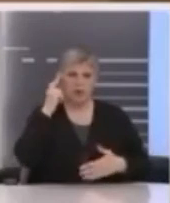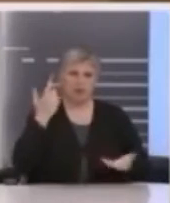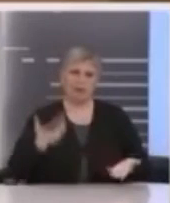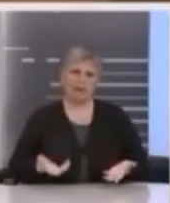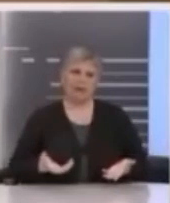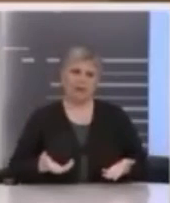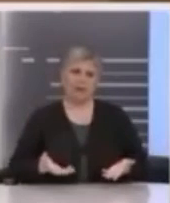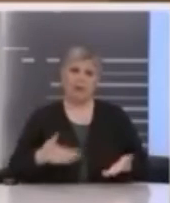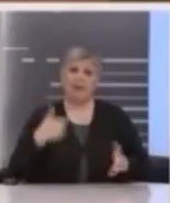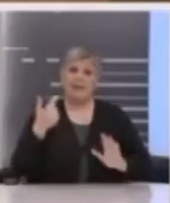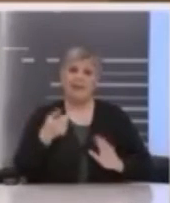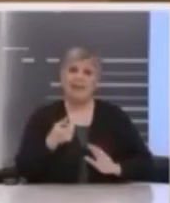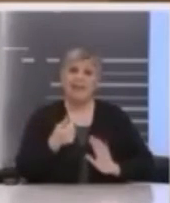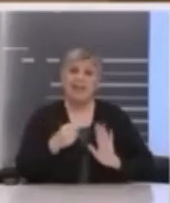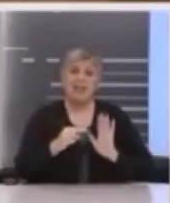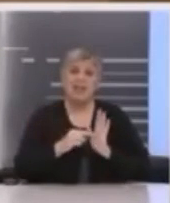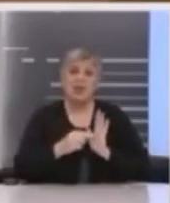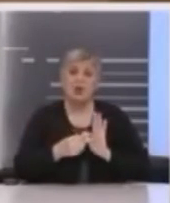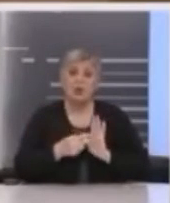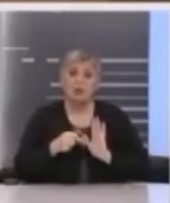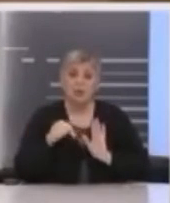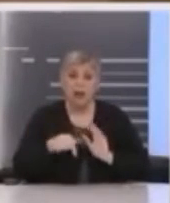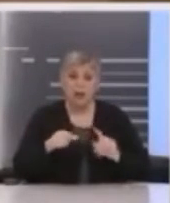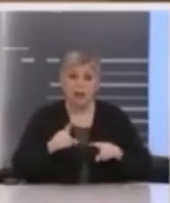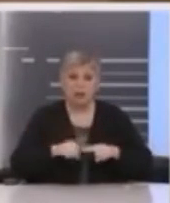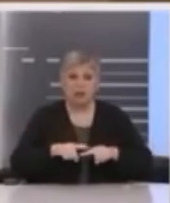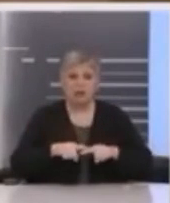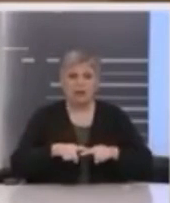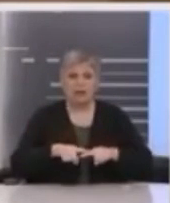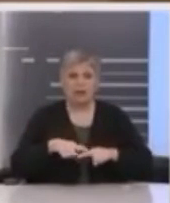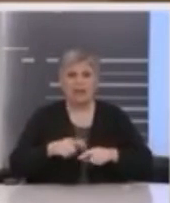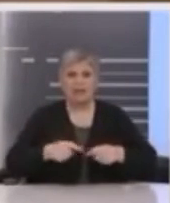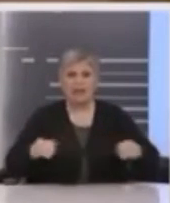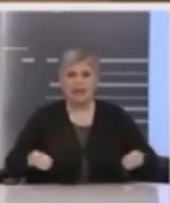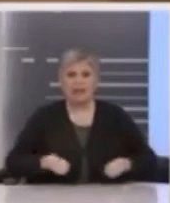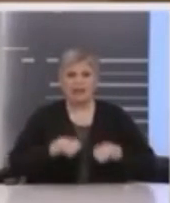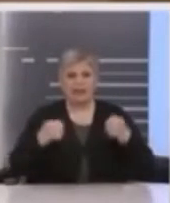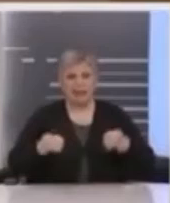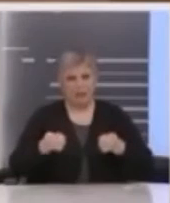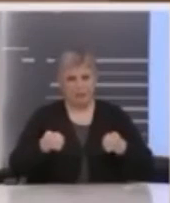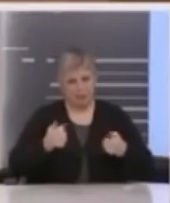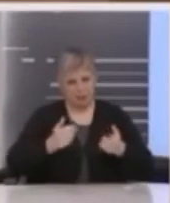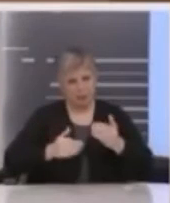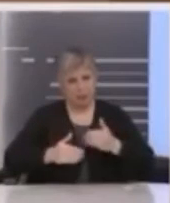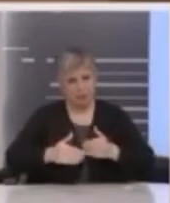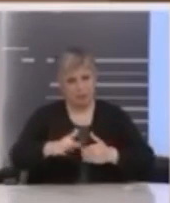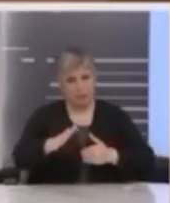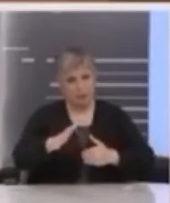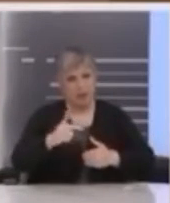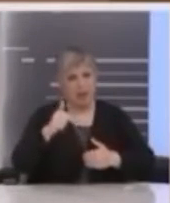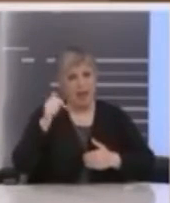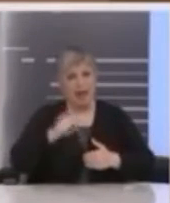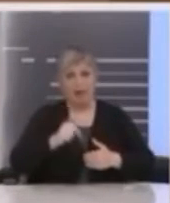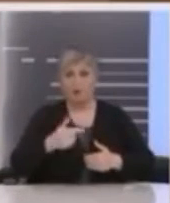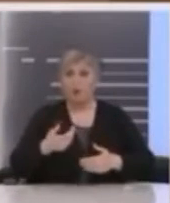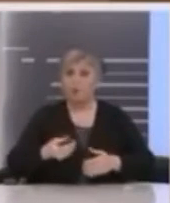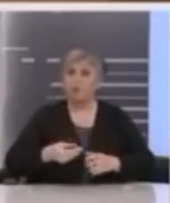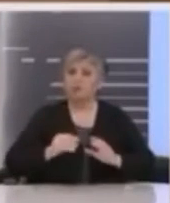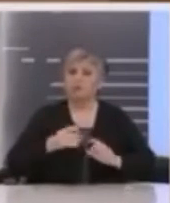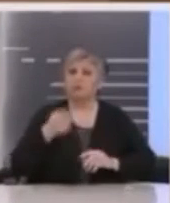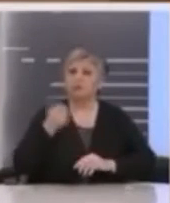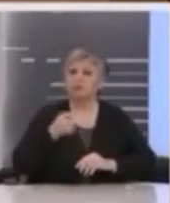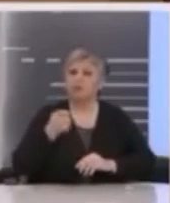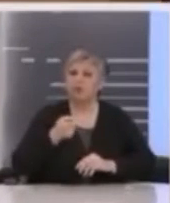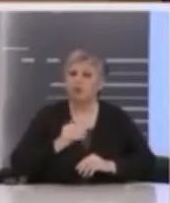ελληνική οικονομία για να γίνει μια δήθεν και νεόδωρη πράξη εφάπαξ, πάρε 600 εκατομμύρια τη μια χρονιά ή